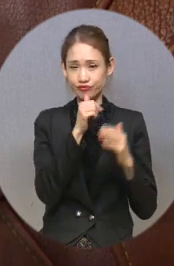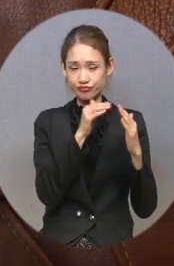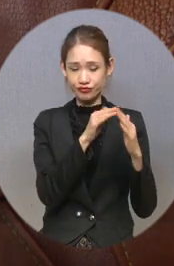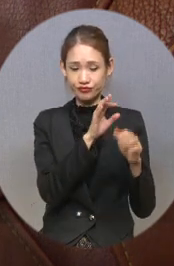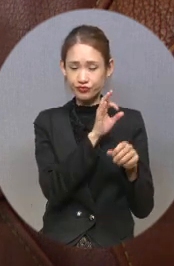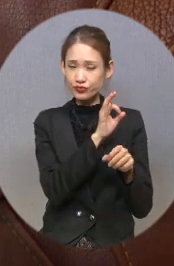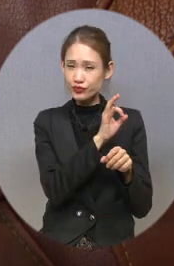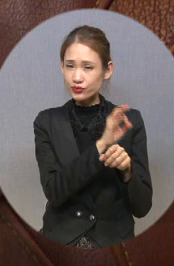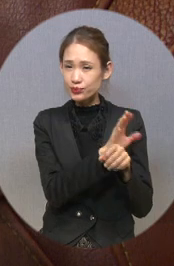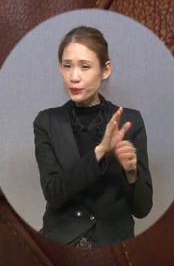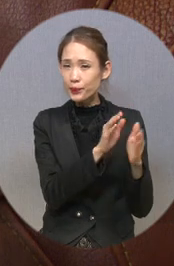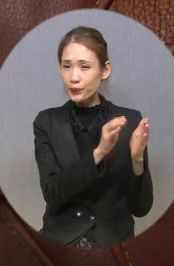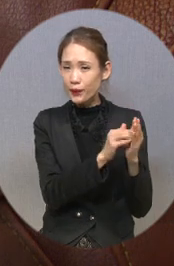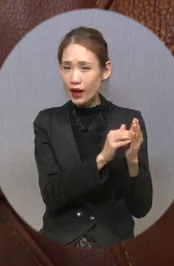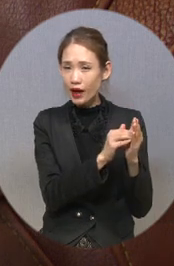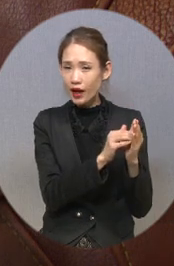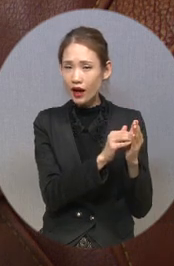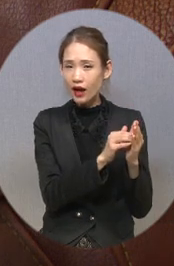부동산을